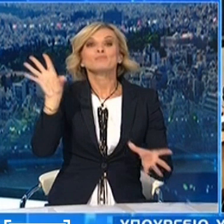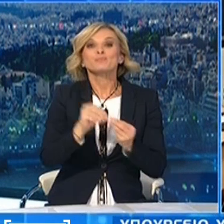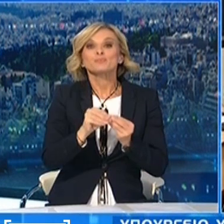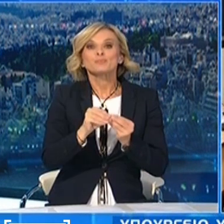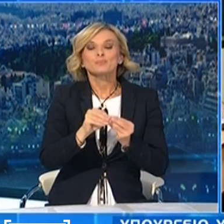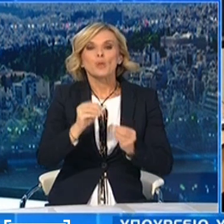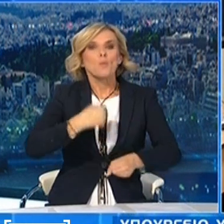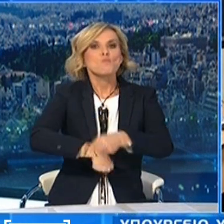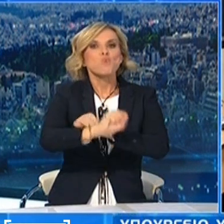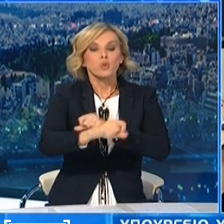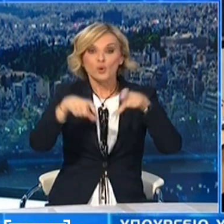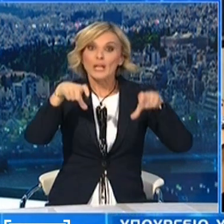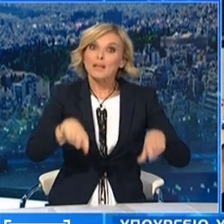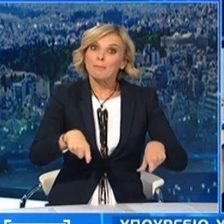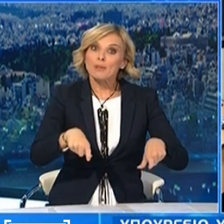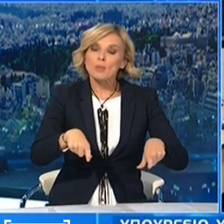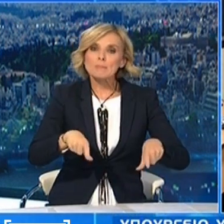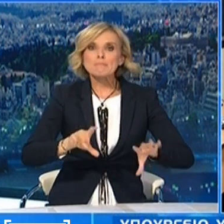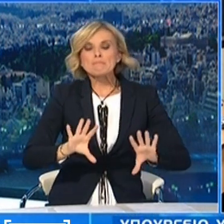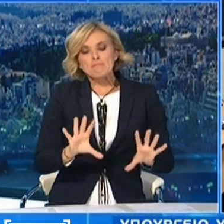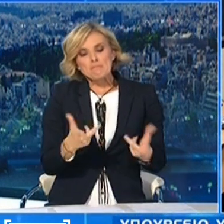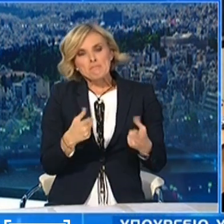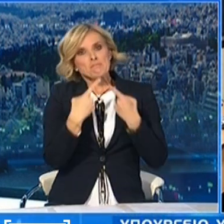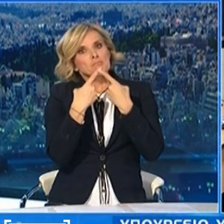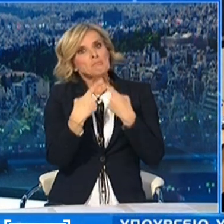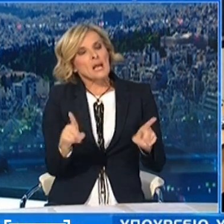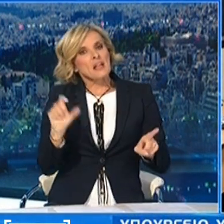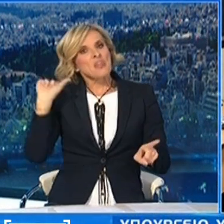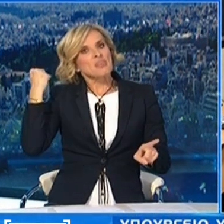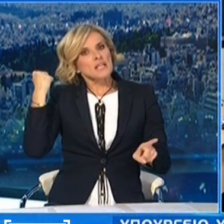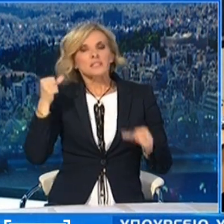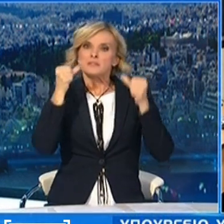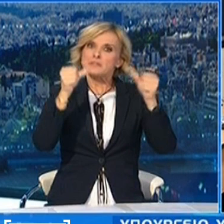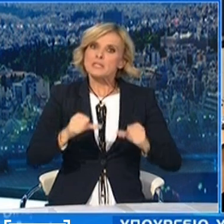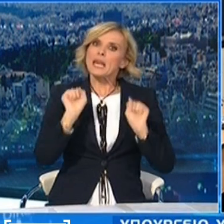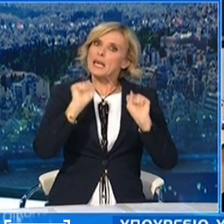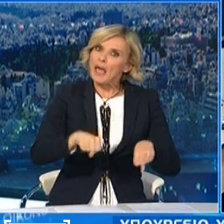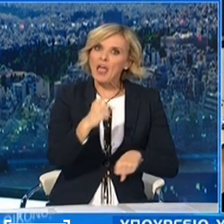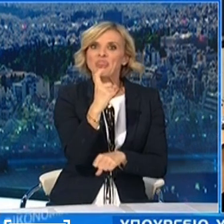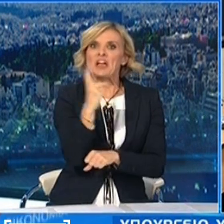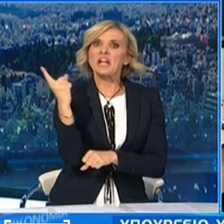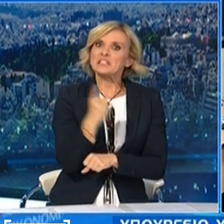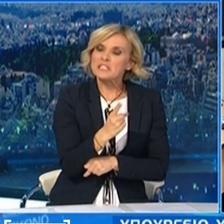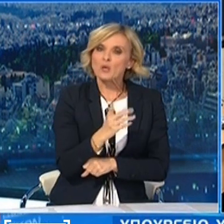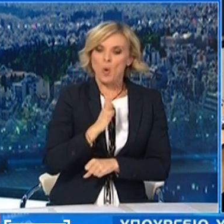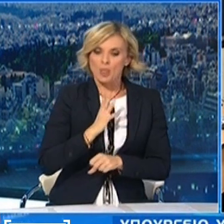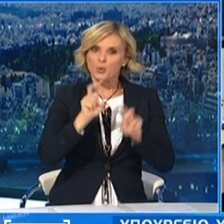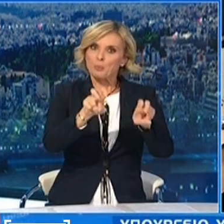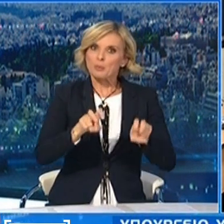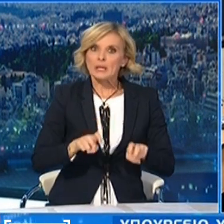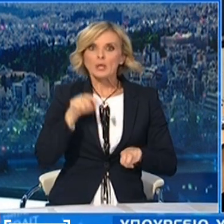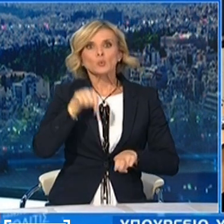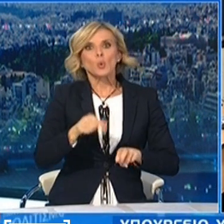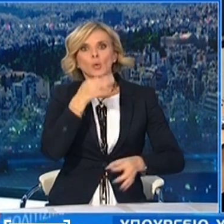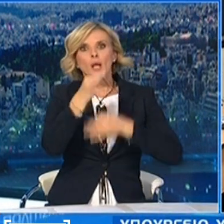διότι διαπιστώσαμε κάτι οξύμορο με όλη αυτή τη διαδικασία. Και όμως θέλω να σας ρωτήσω, επειδή χθες η σχετική